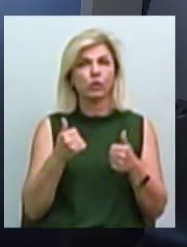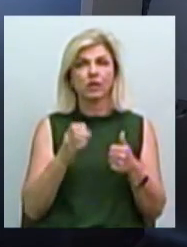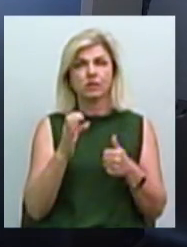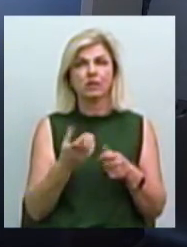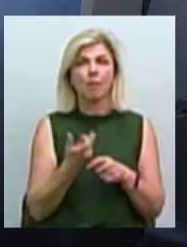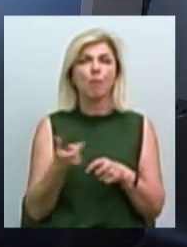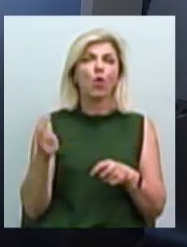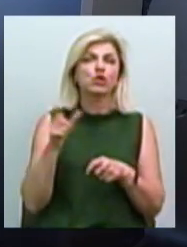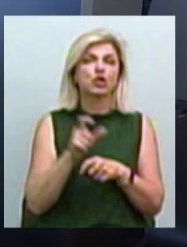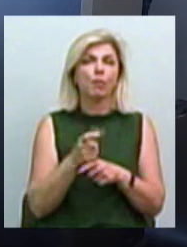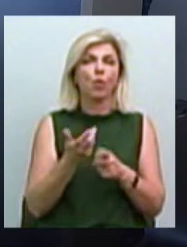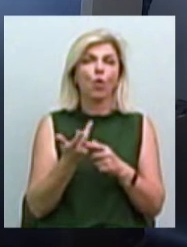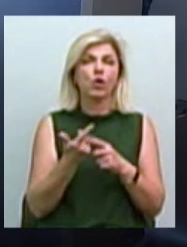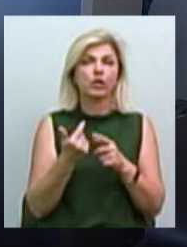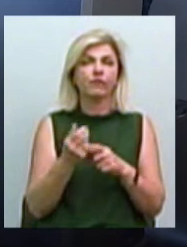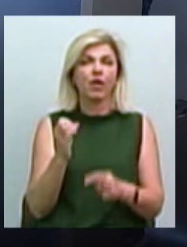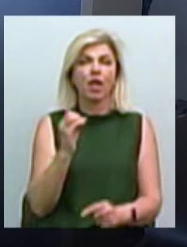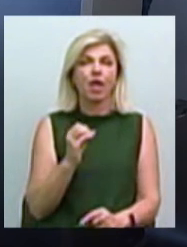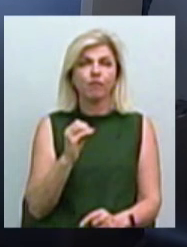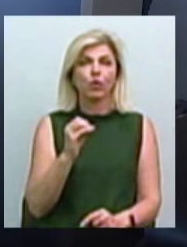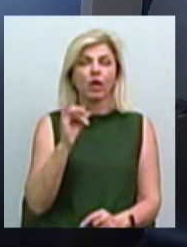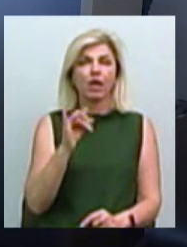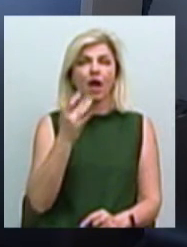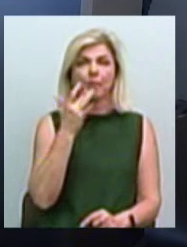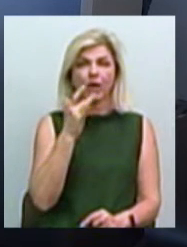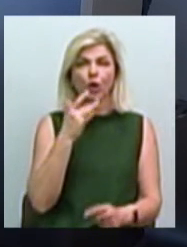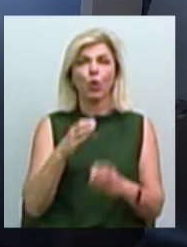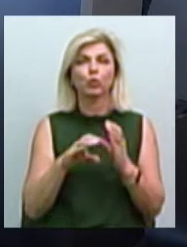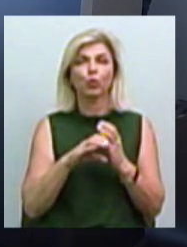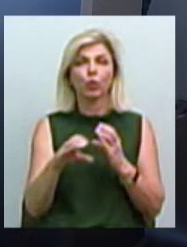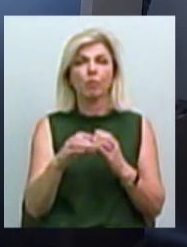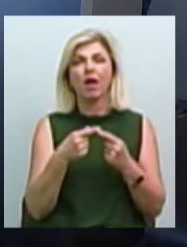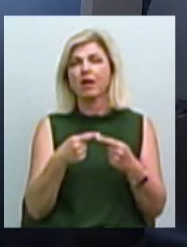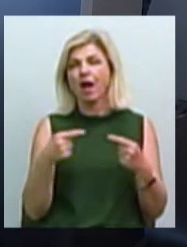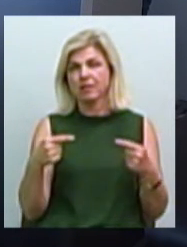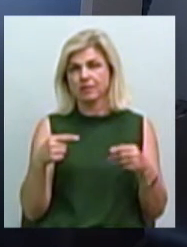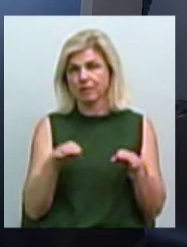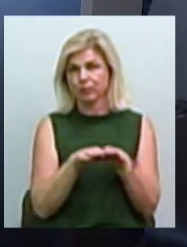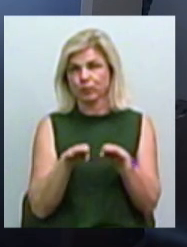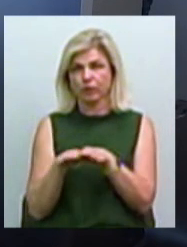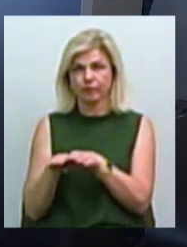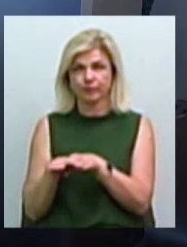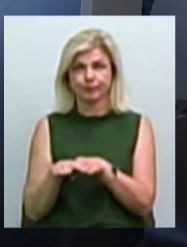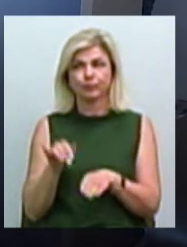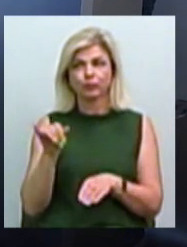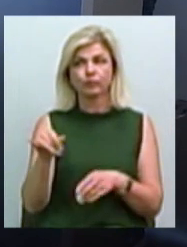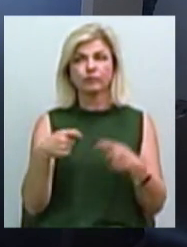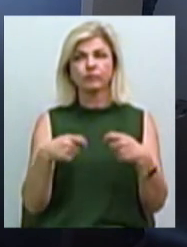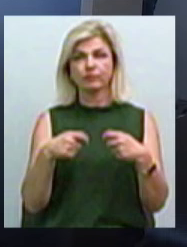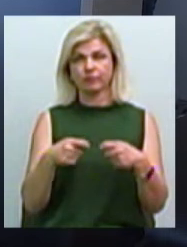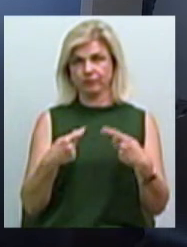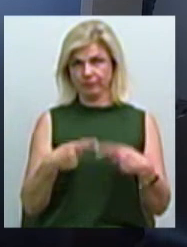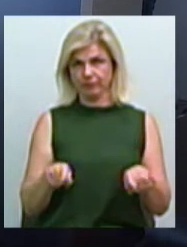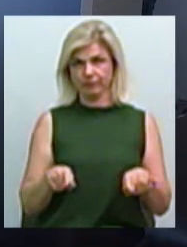с большим количеством европейских и американских турбин, они в разных весовых категориях. Ну, у них и рынок свой был завжди.